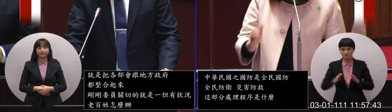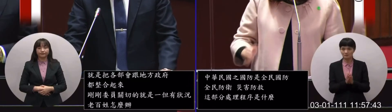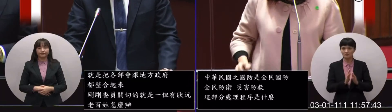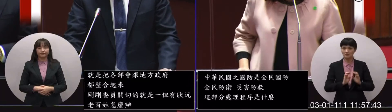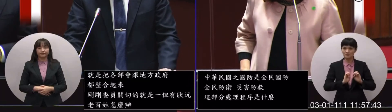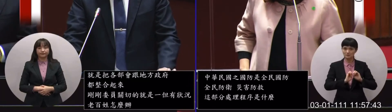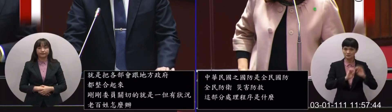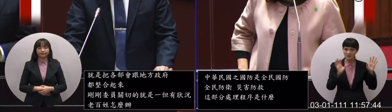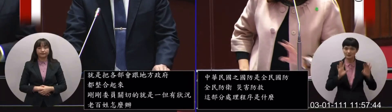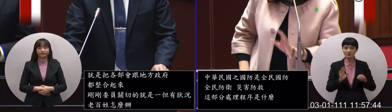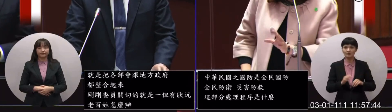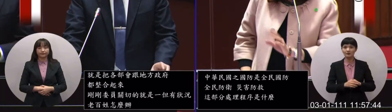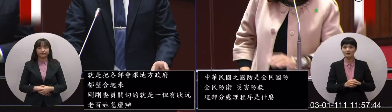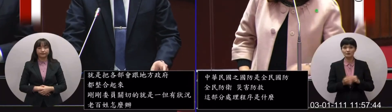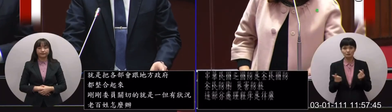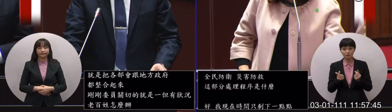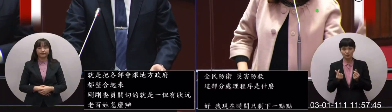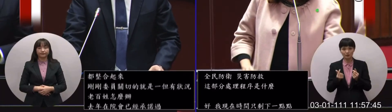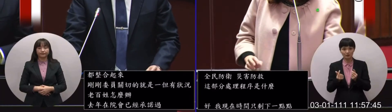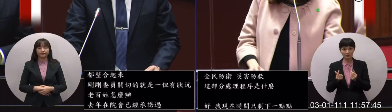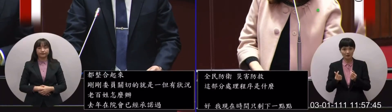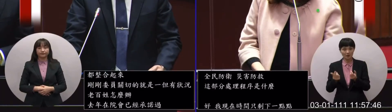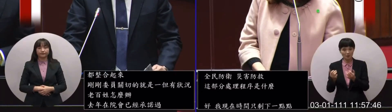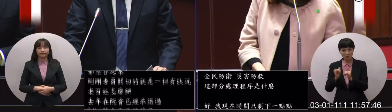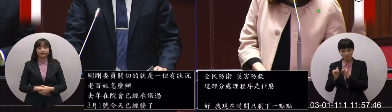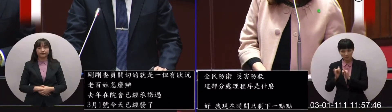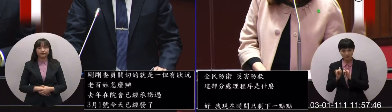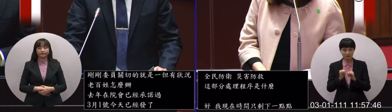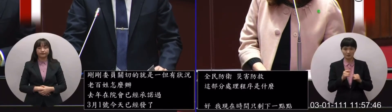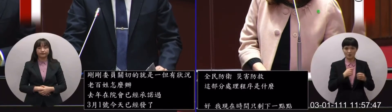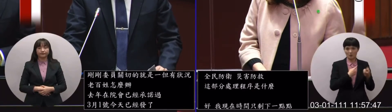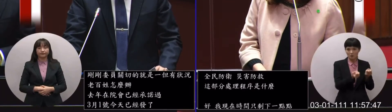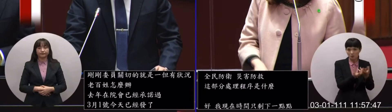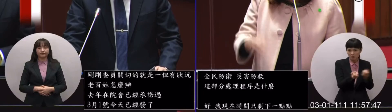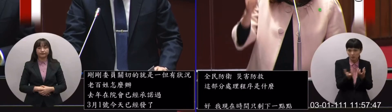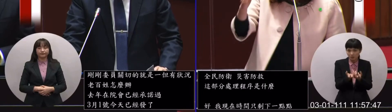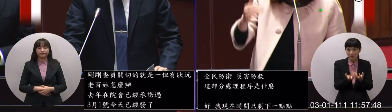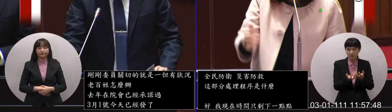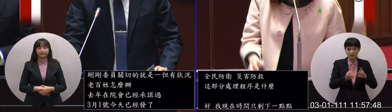众知道我们在一旦因应这种状况的时候，我们的应变手册跟应变资讯